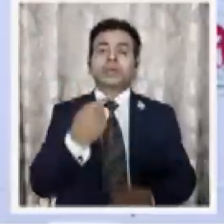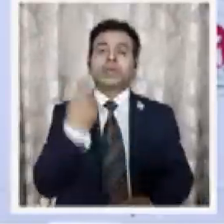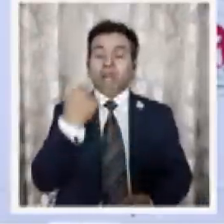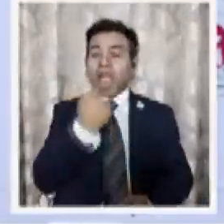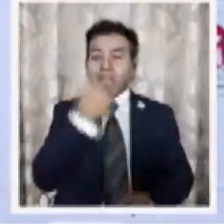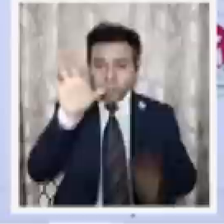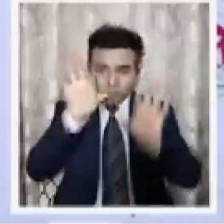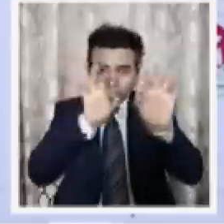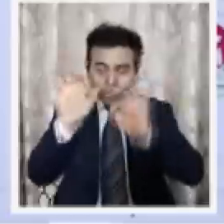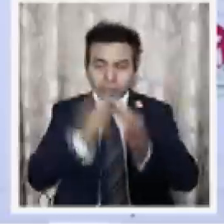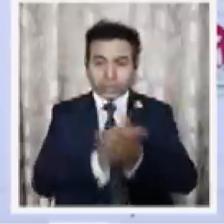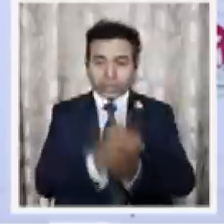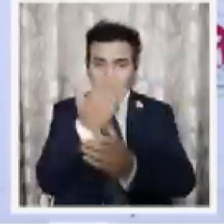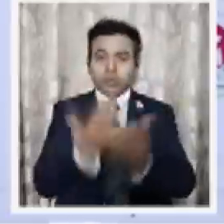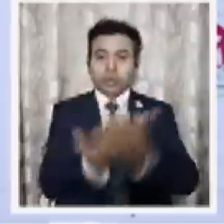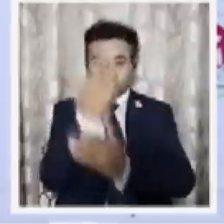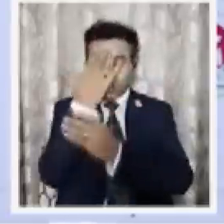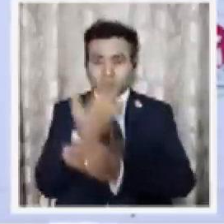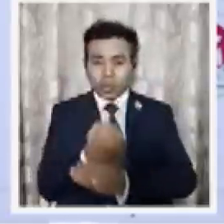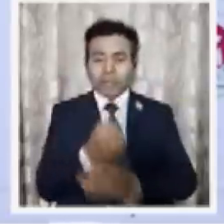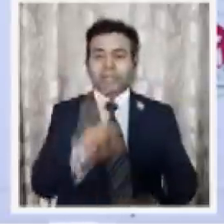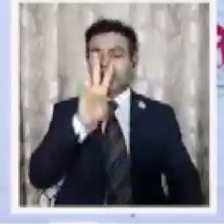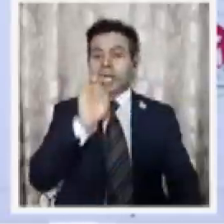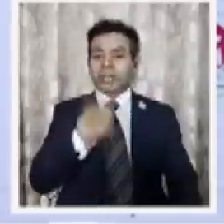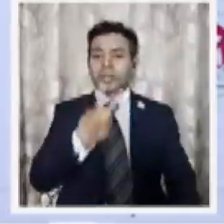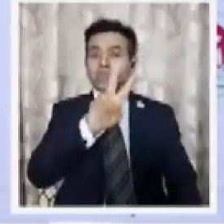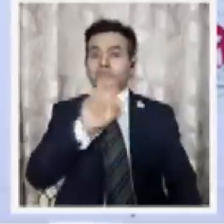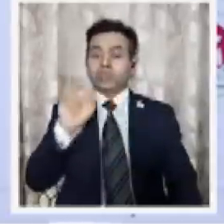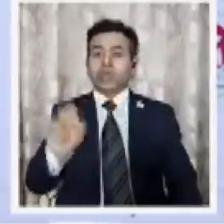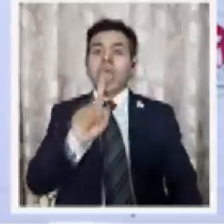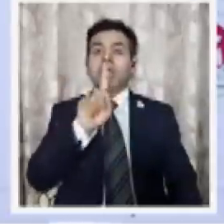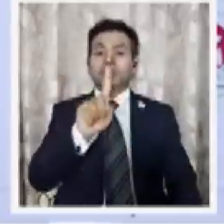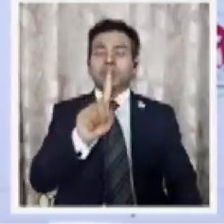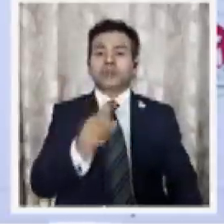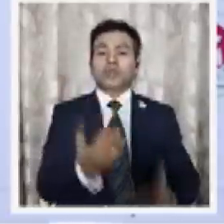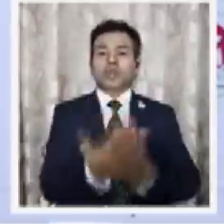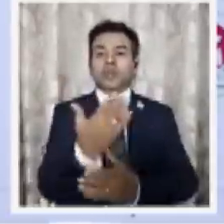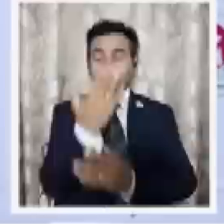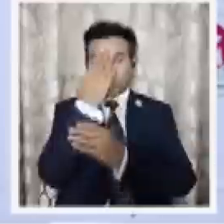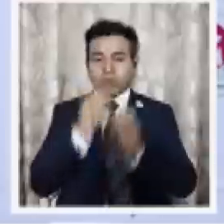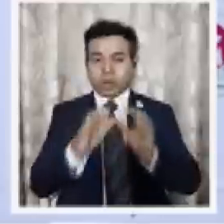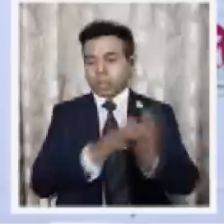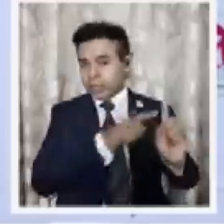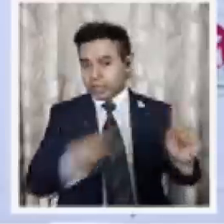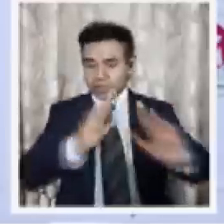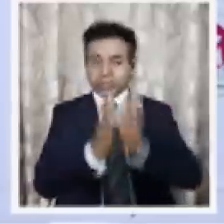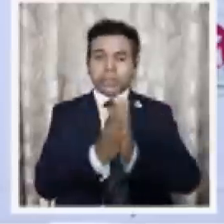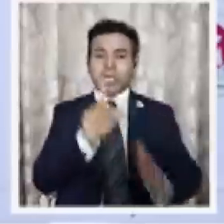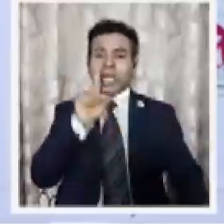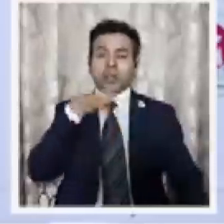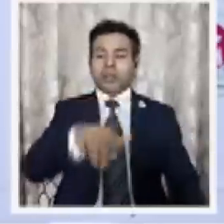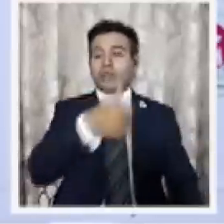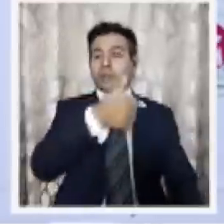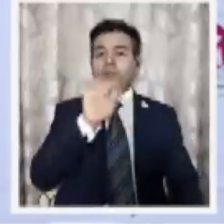8,60,307টি। 24 ঘন্টা যা পরীক্ষা হয়েছে তাতে শনাক্ত হয়েছে 3,201 এবং এ পর্যন্ত